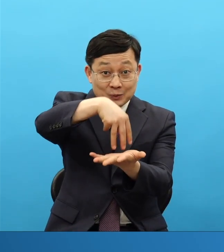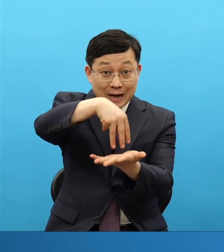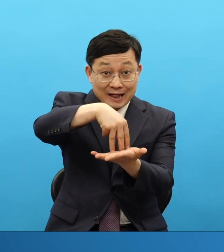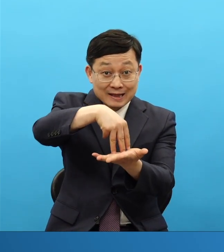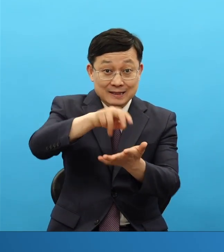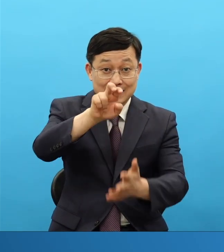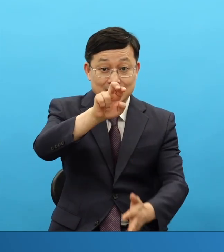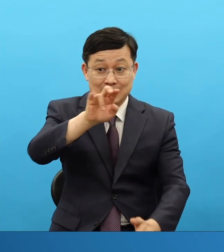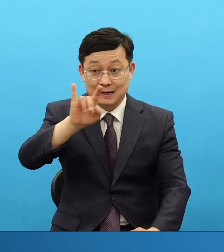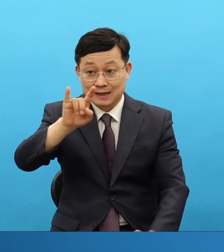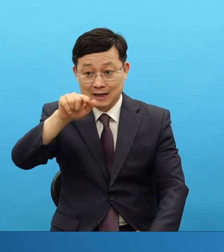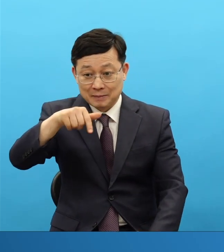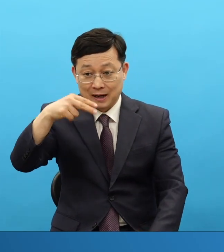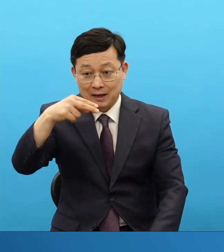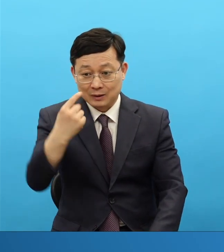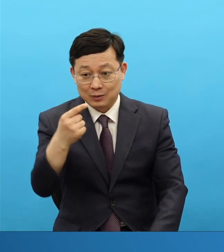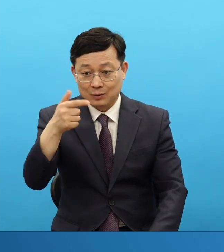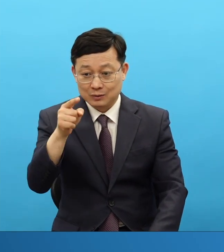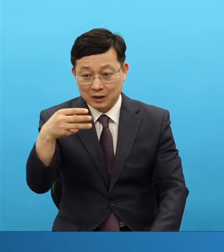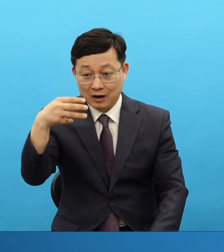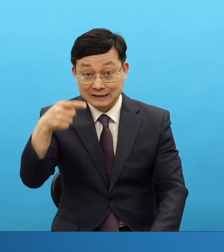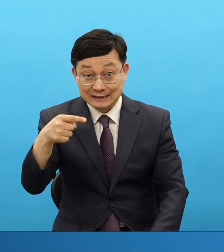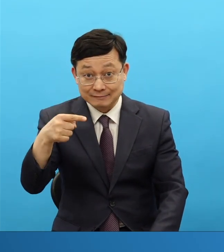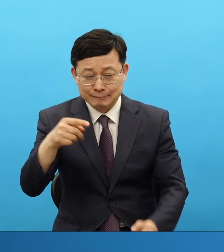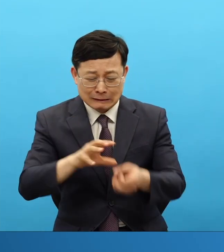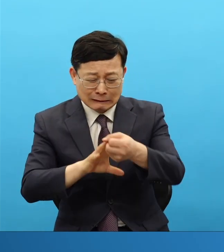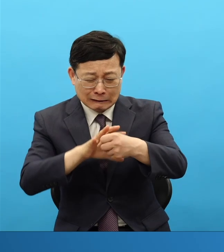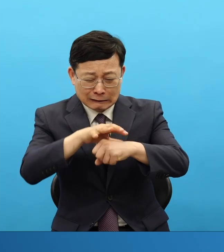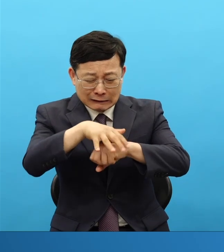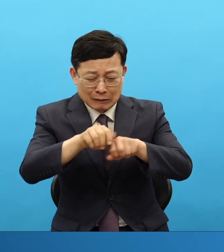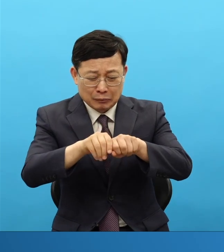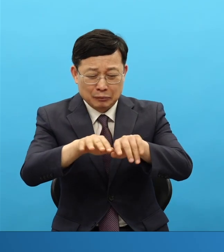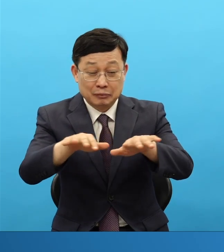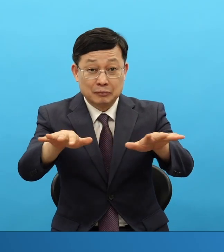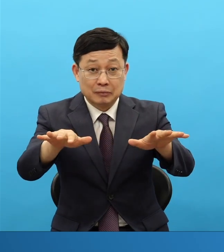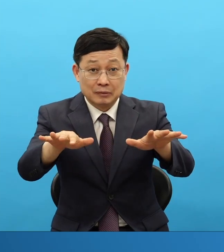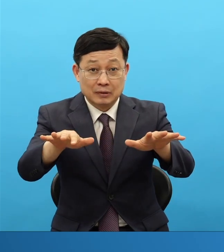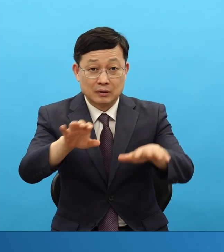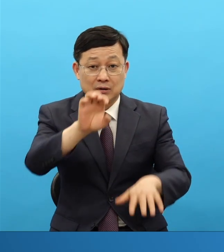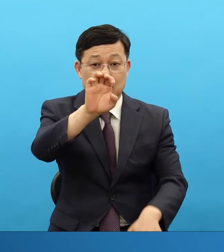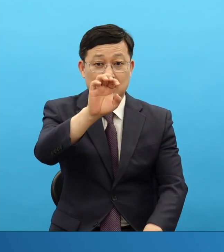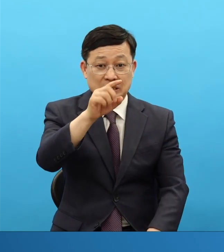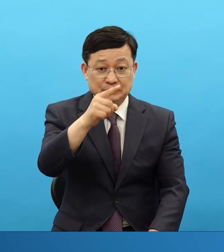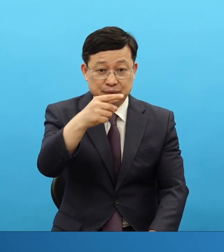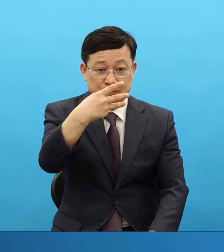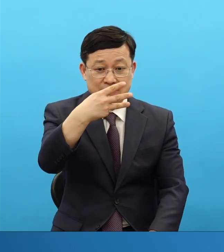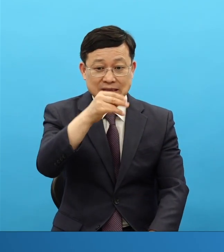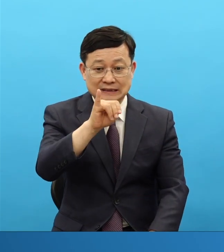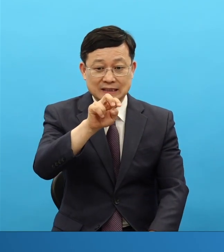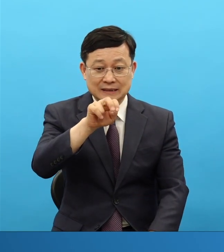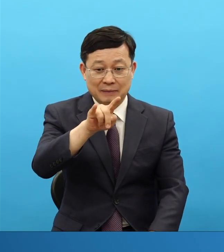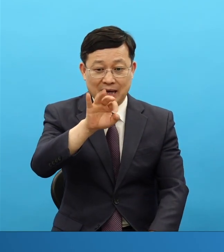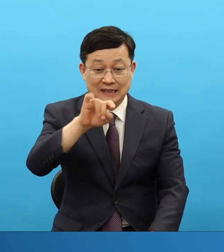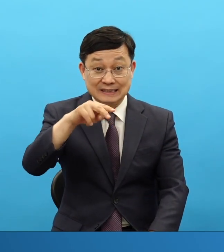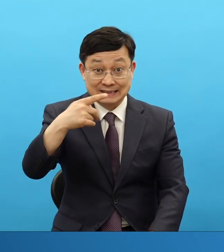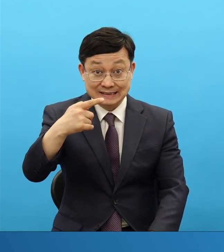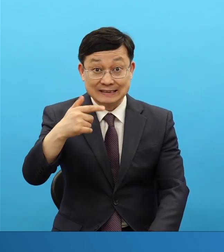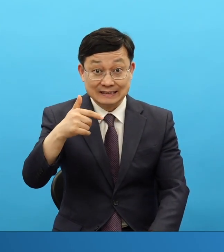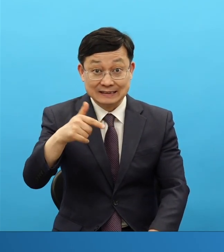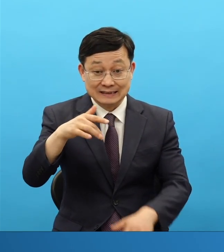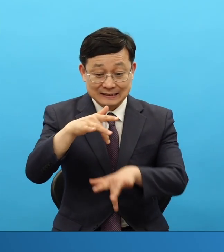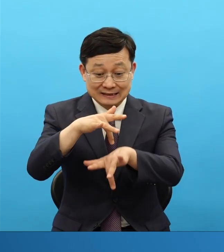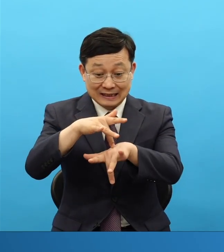right now, things like McDonald's, they are influencing the entire world. 이 프리메이션들이 And the Freemasons are 막 behind 벌리는 that. 게 아닙니다. Now, they're not just spreading it